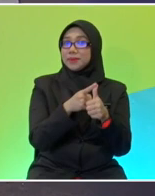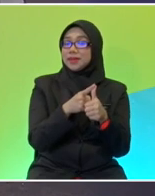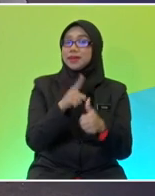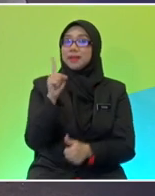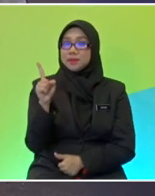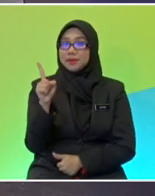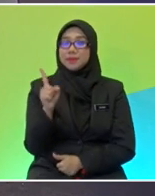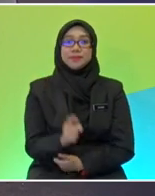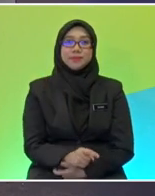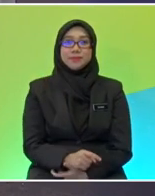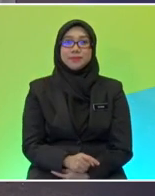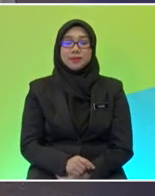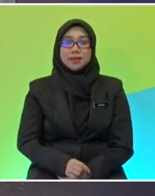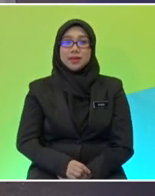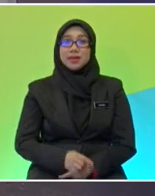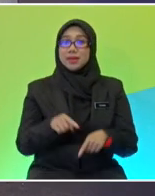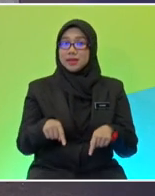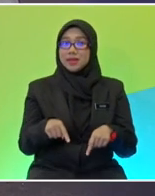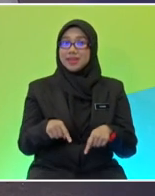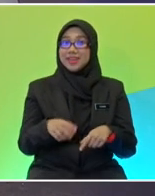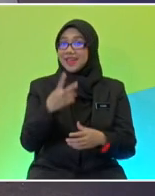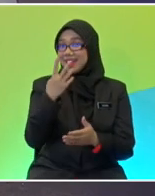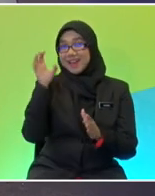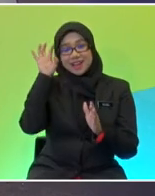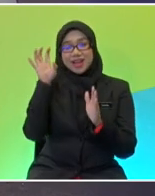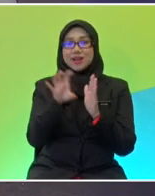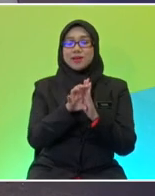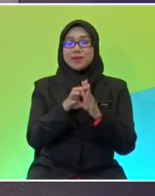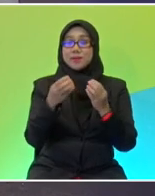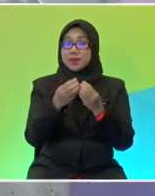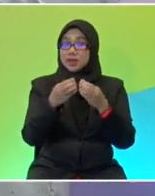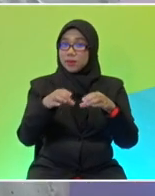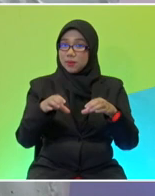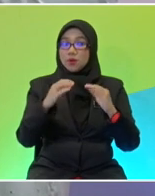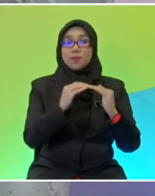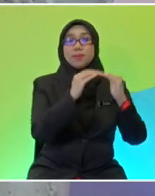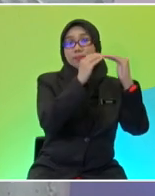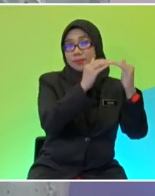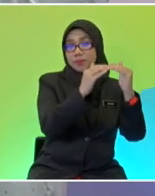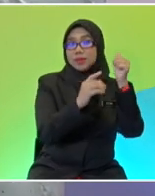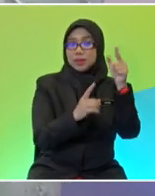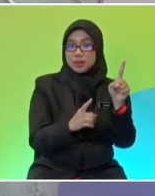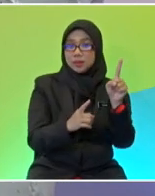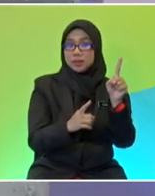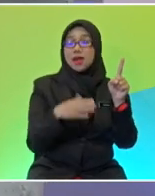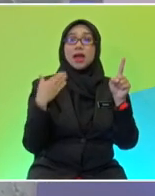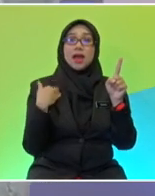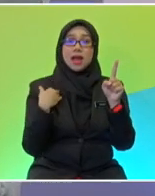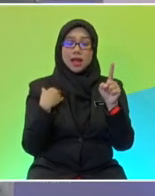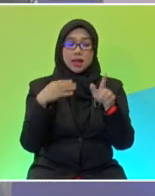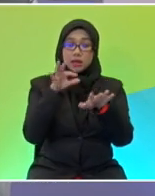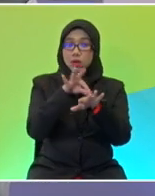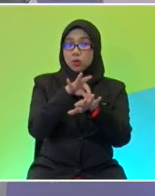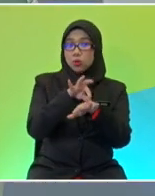ini adalah gambar telur jadi kita lihat pada peringkat yang pertama nih telur mempunyai kulit yang keras